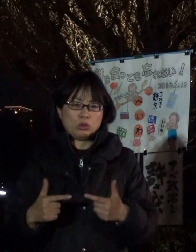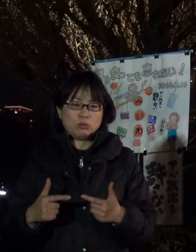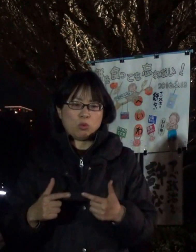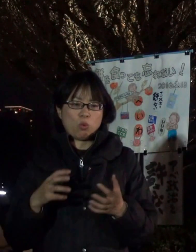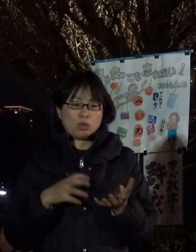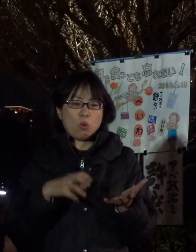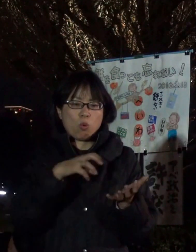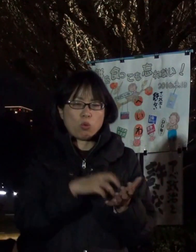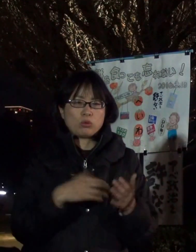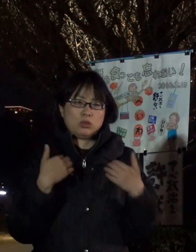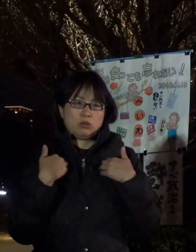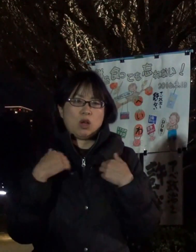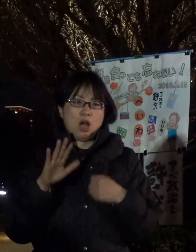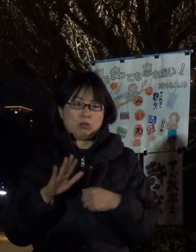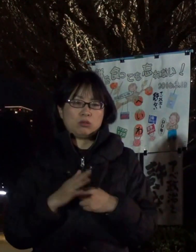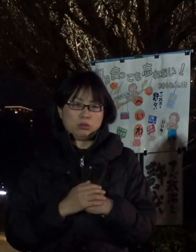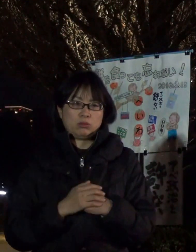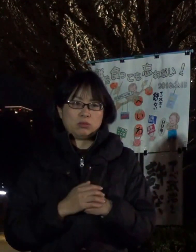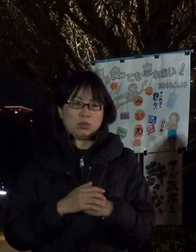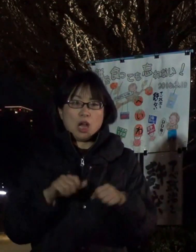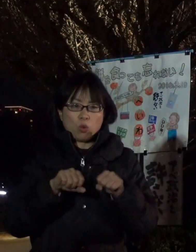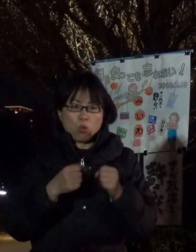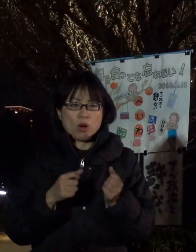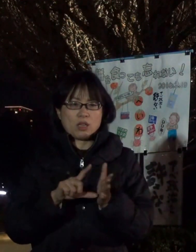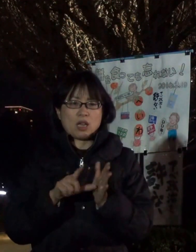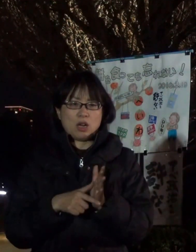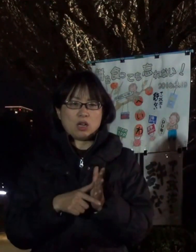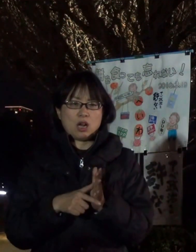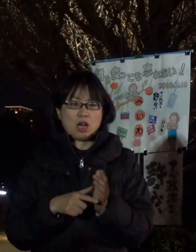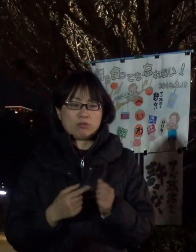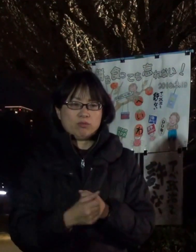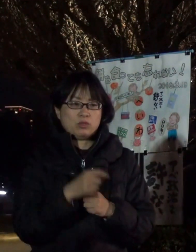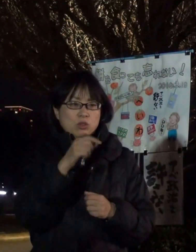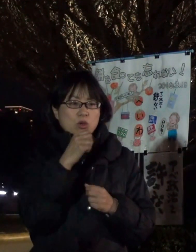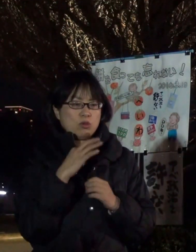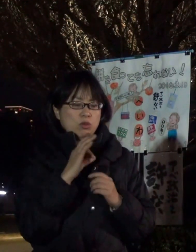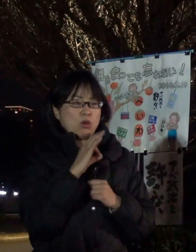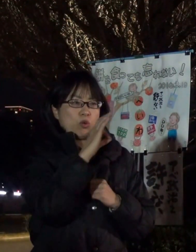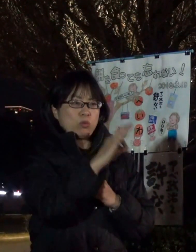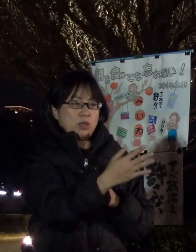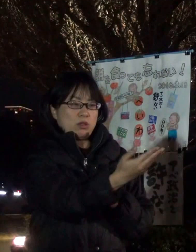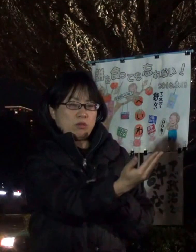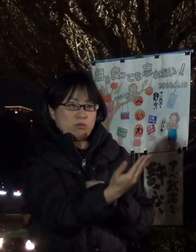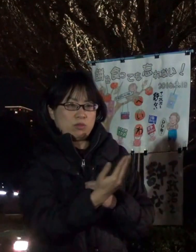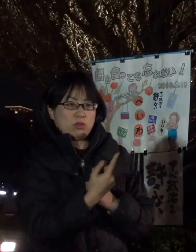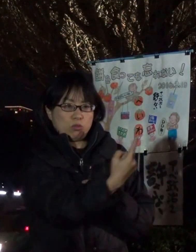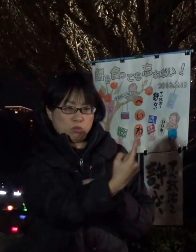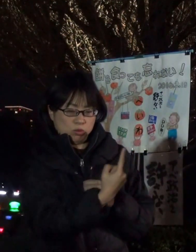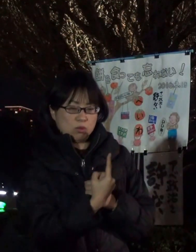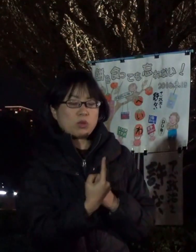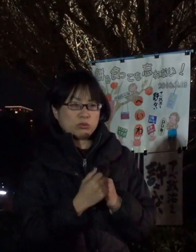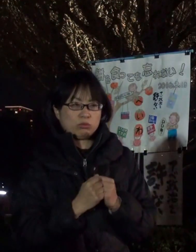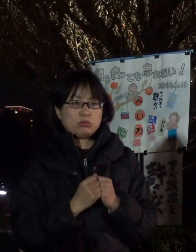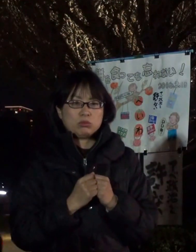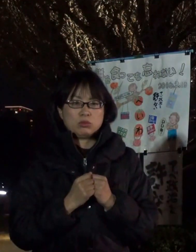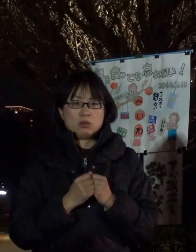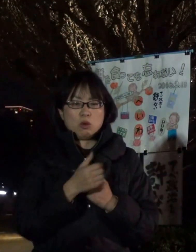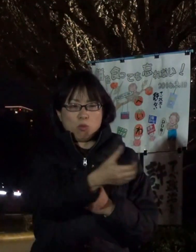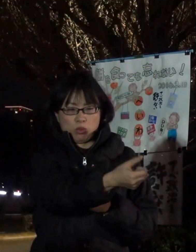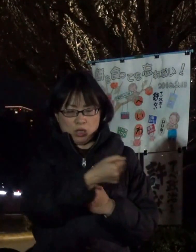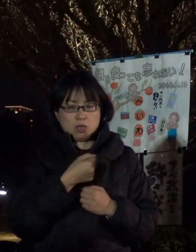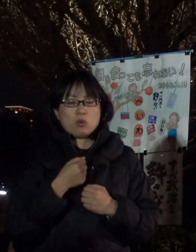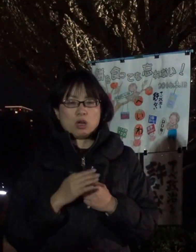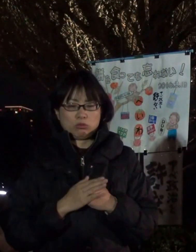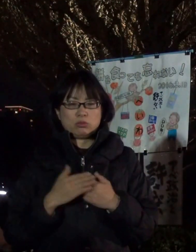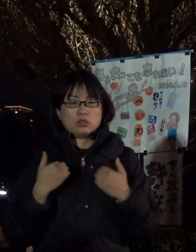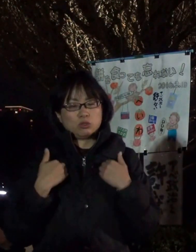で壊れてから取り寄せなんで注文なんだよと、そこまでしてコストカットしたいのかねと呆れました。で、